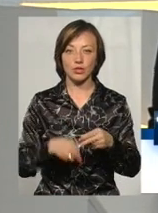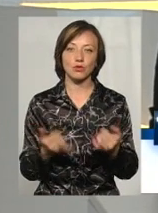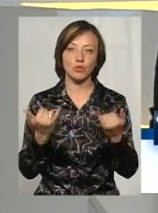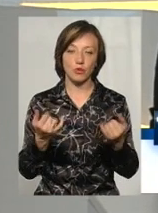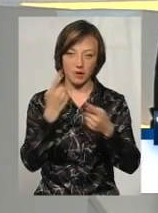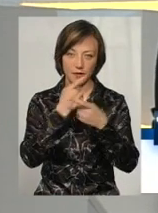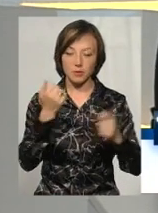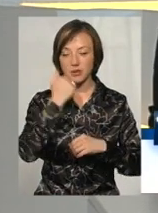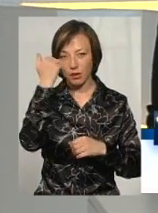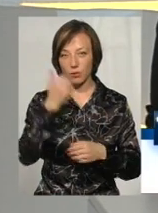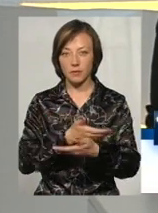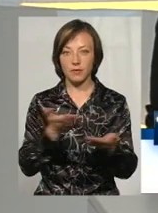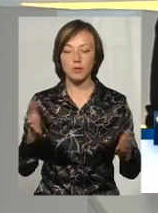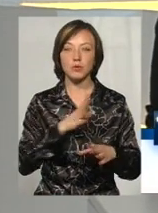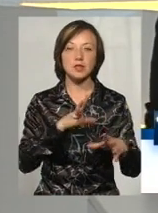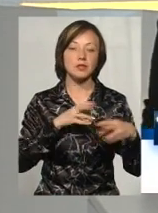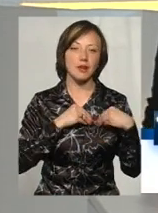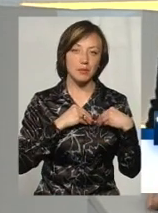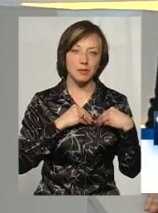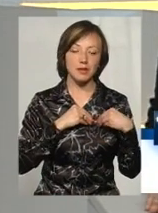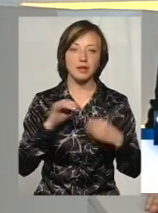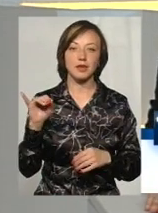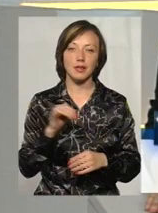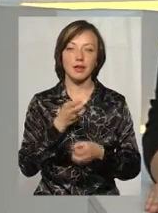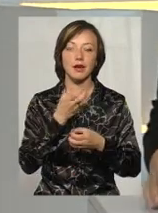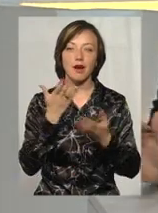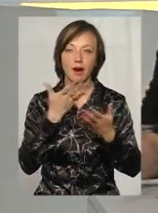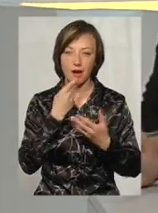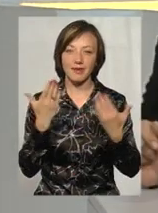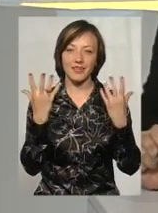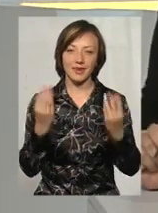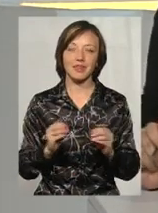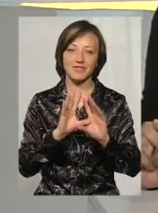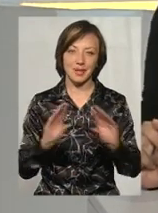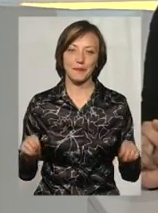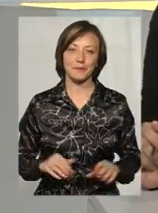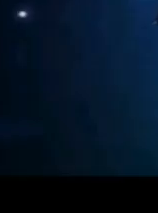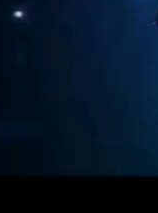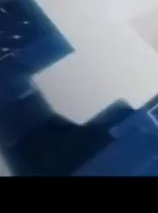сьогодні наш ефір. Дякуємо всім, хто був з нами, і гарних вихідних. На сьогодні все.